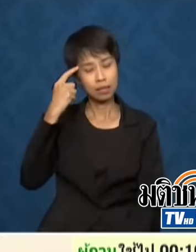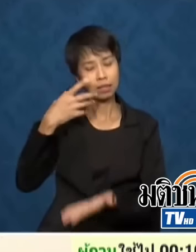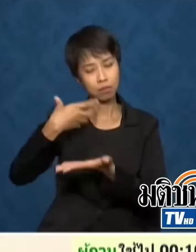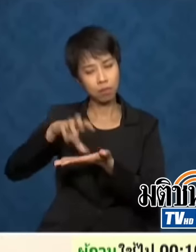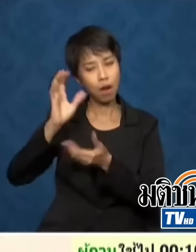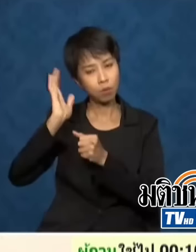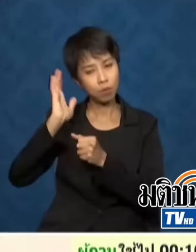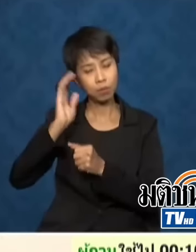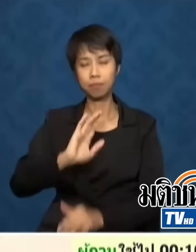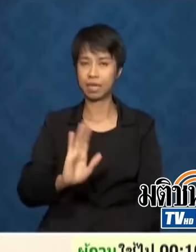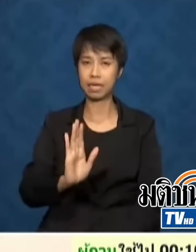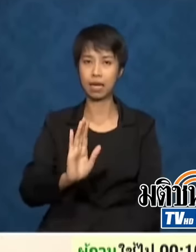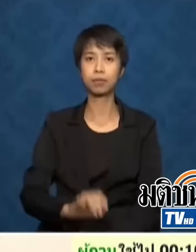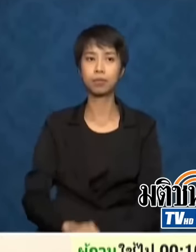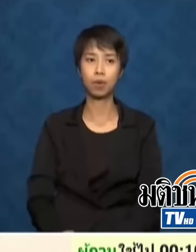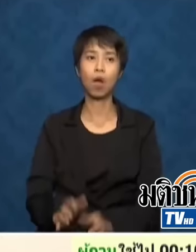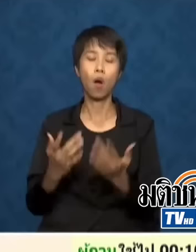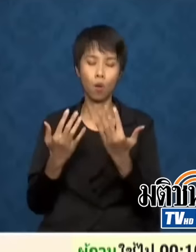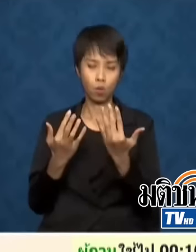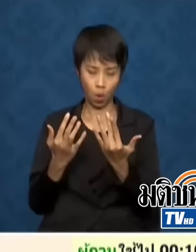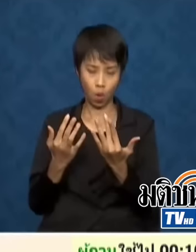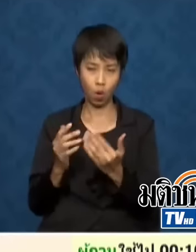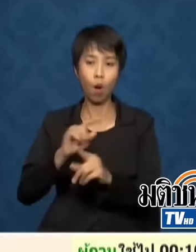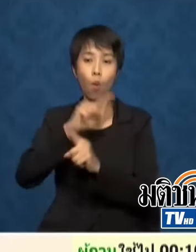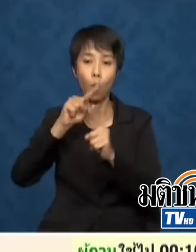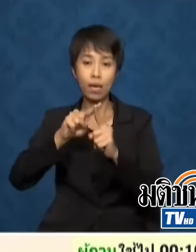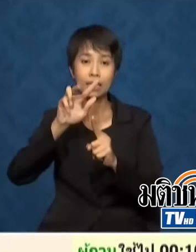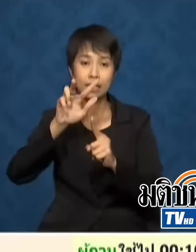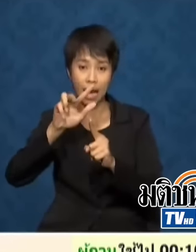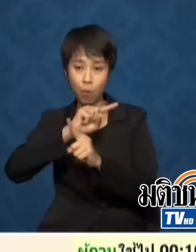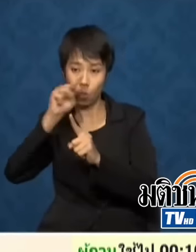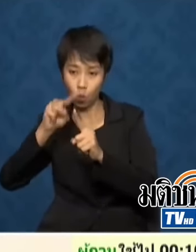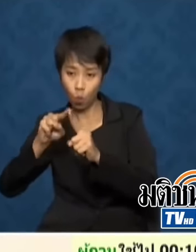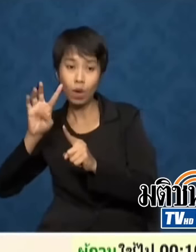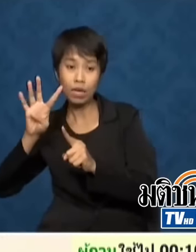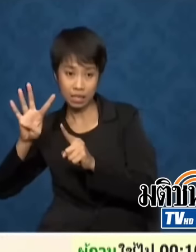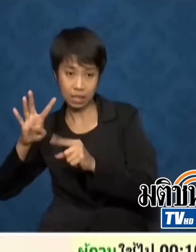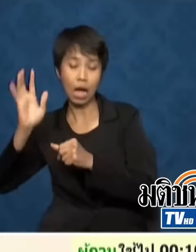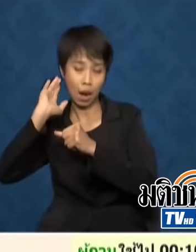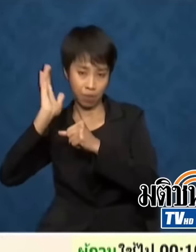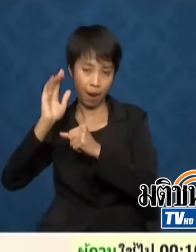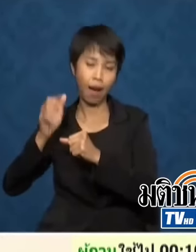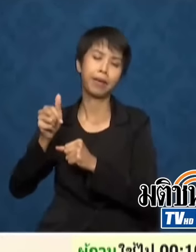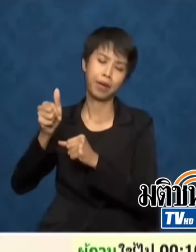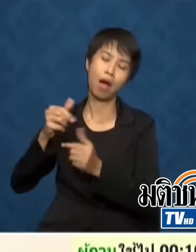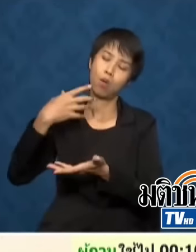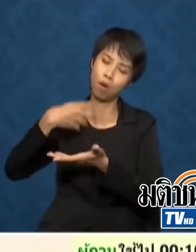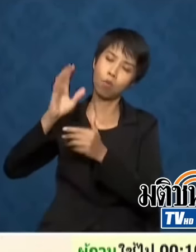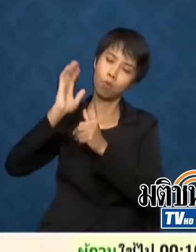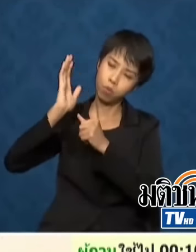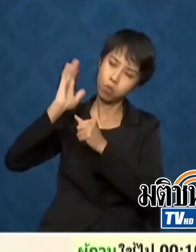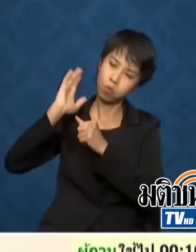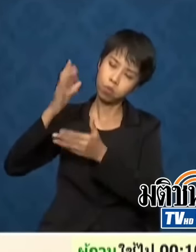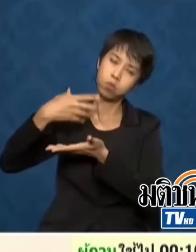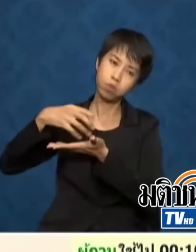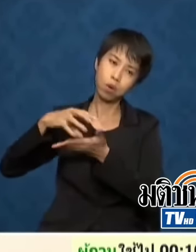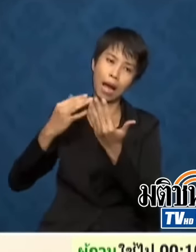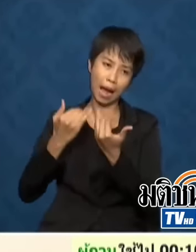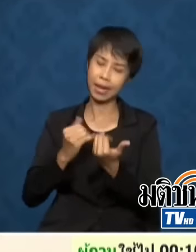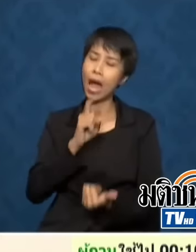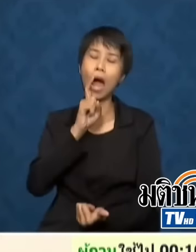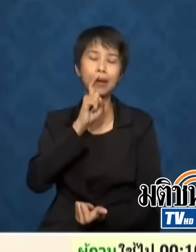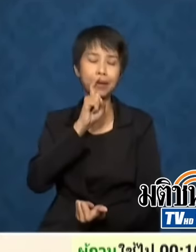ครับเอาไว้ตอนที่อภิปรายวันที่3วันที่4อันนี้อนุญาตได้ครับเพราะเป็นการอภิปรายอันนี้กระทู้ครับ